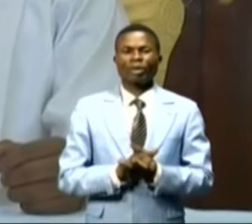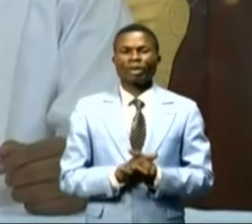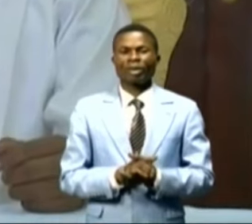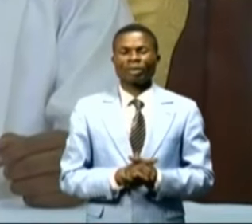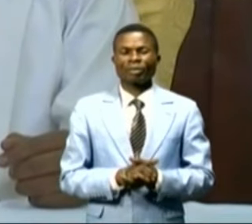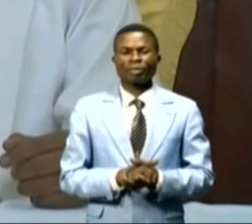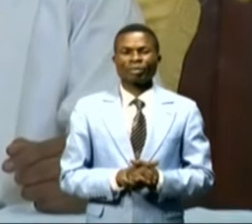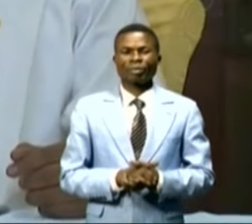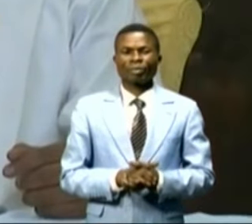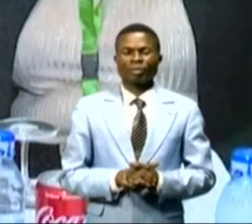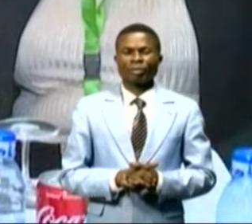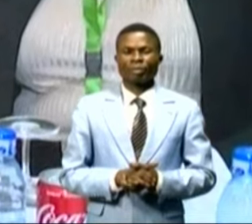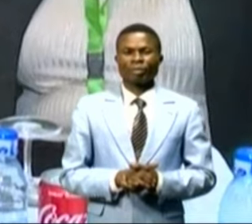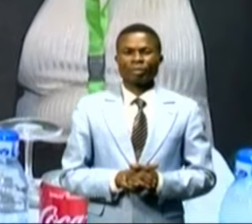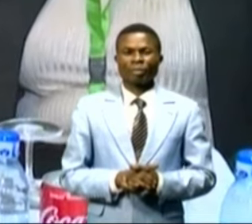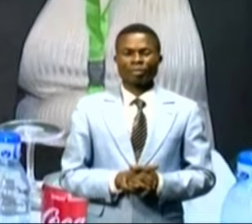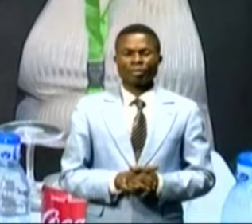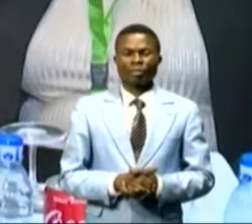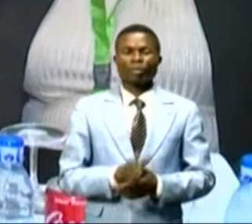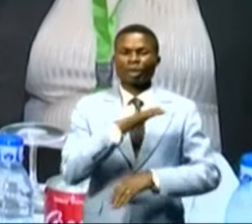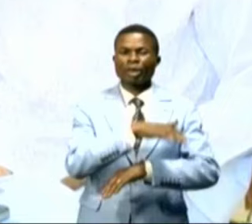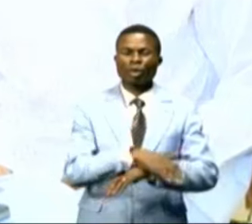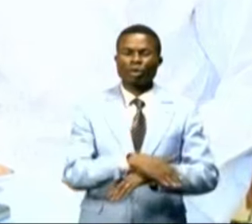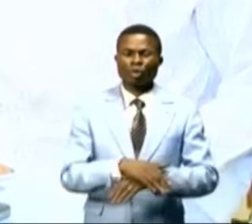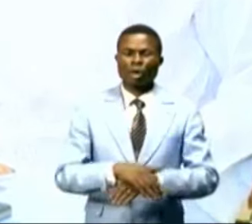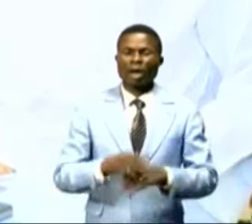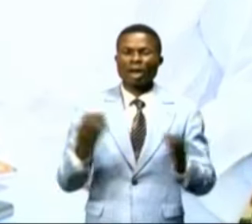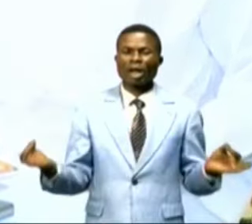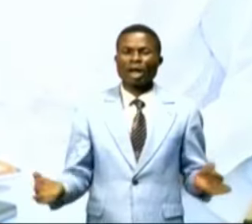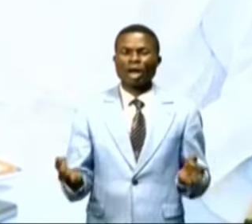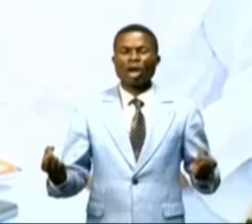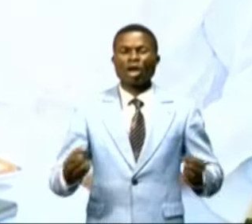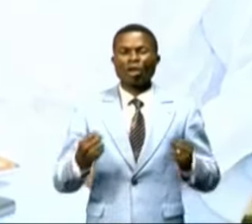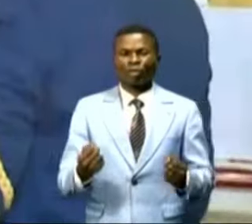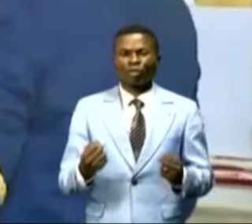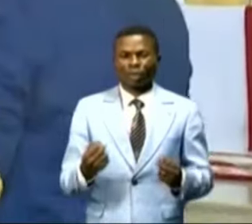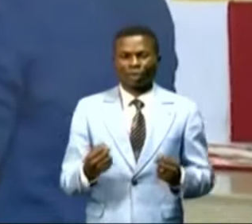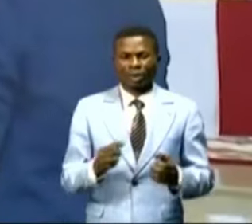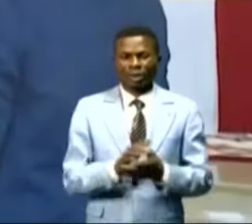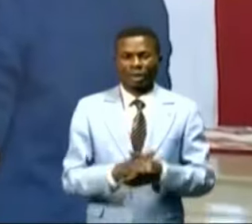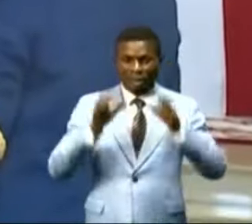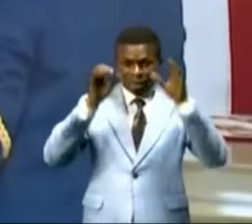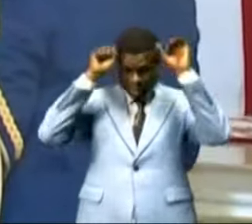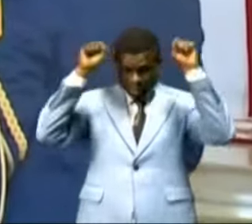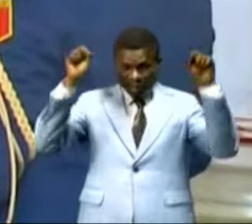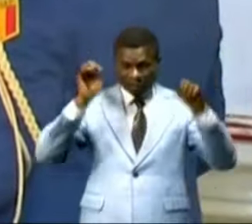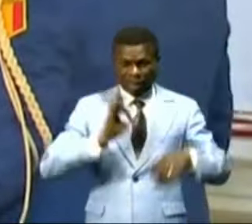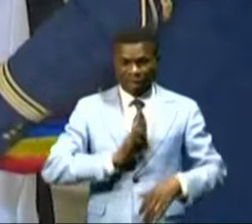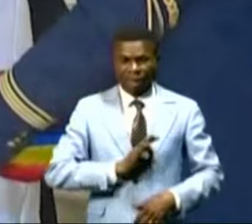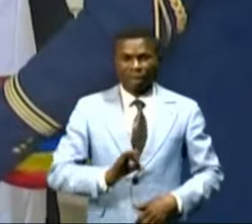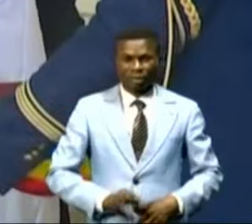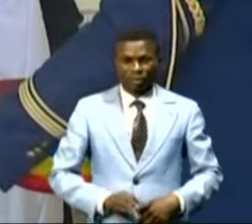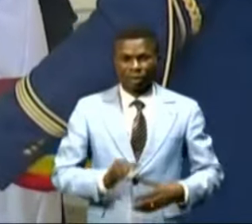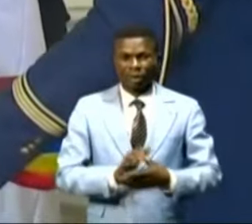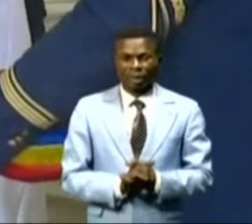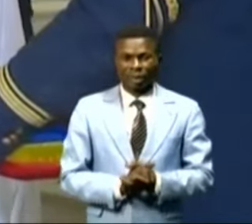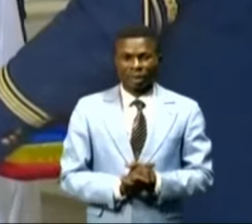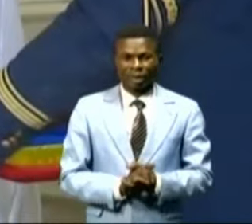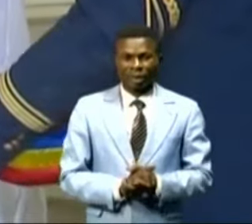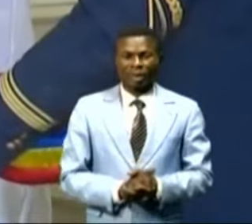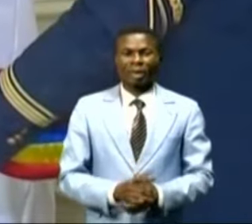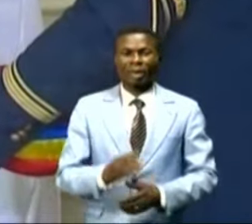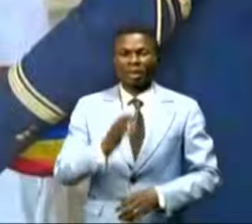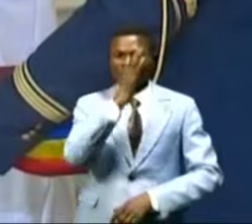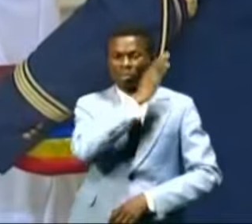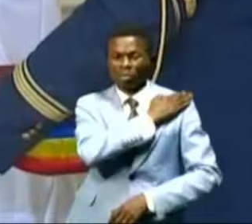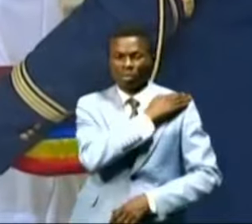Déby Itno. Une soirée mémorable au cours de laquelle le président Félix Tshisekedi a été élevé